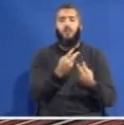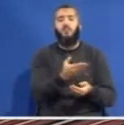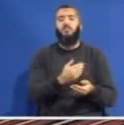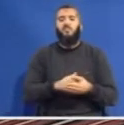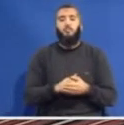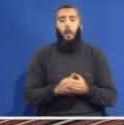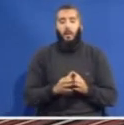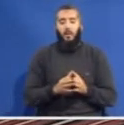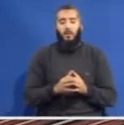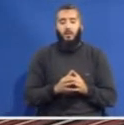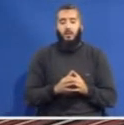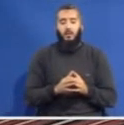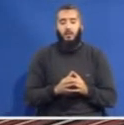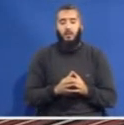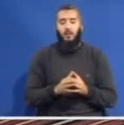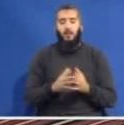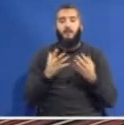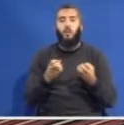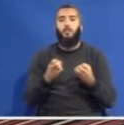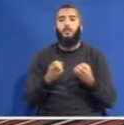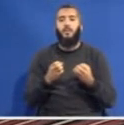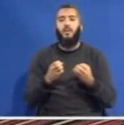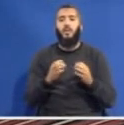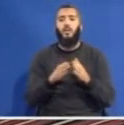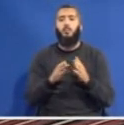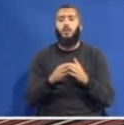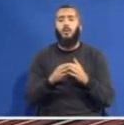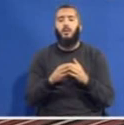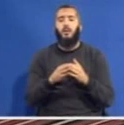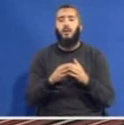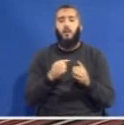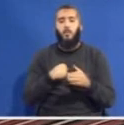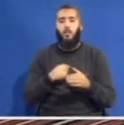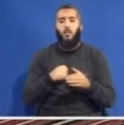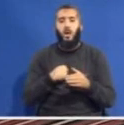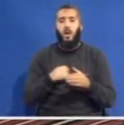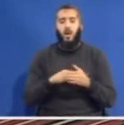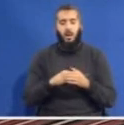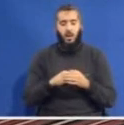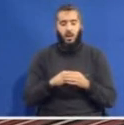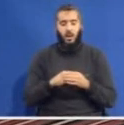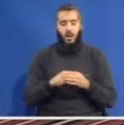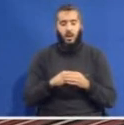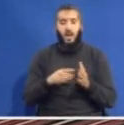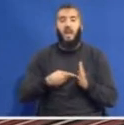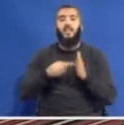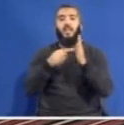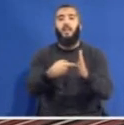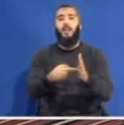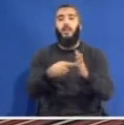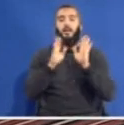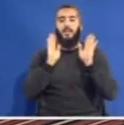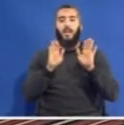الله يسلمك. حبيت نثق في الشيخ، أنا عندي راني نغرم في الصلاة.